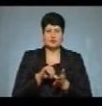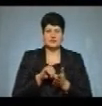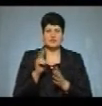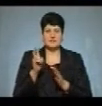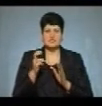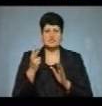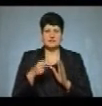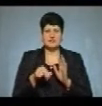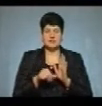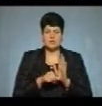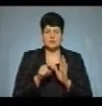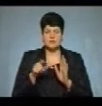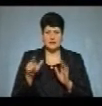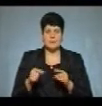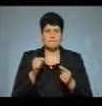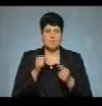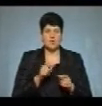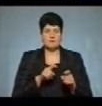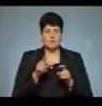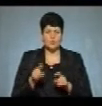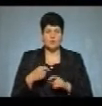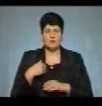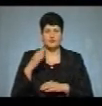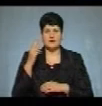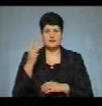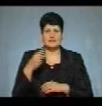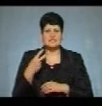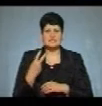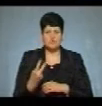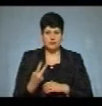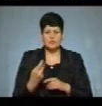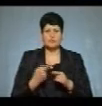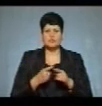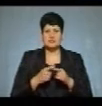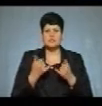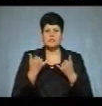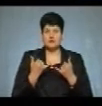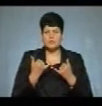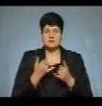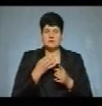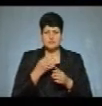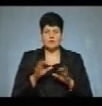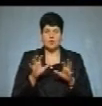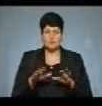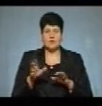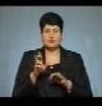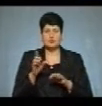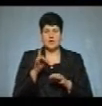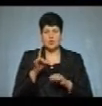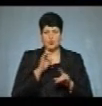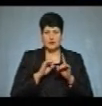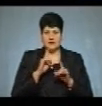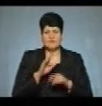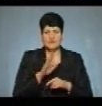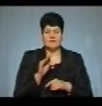226 осіб, з них проти переходу проголосували 32. Про це нам сьогодні повідомив голова Бучицької районної ради